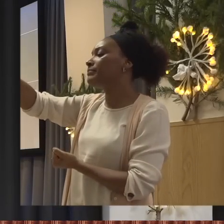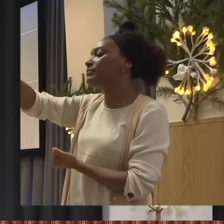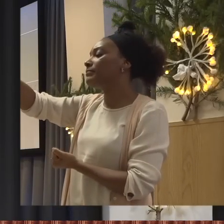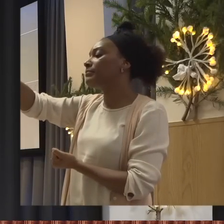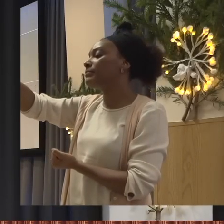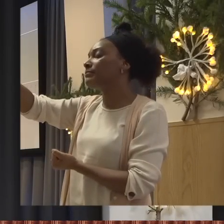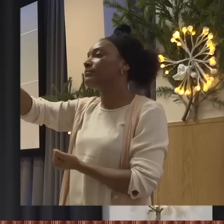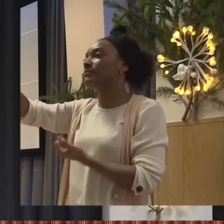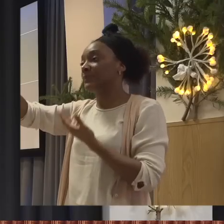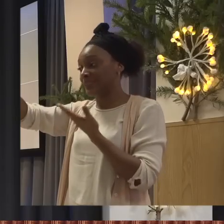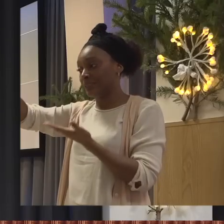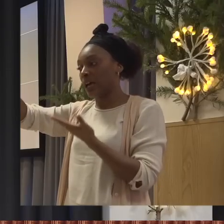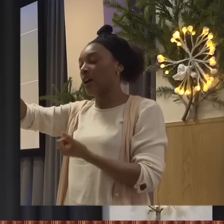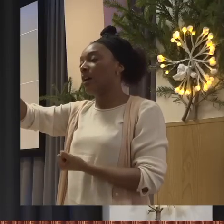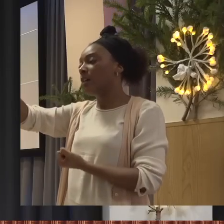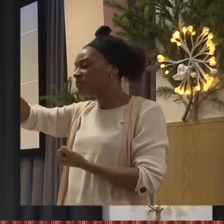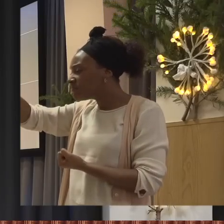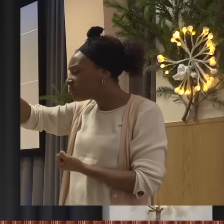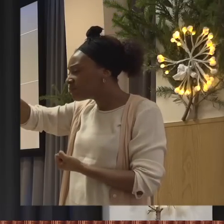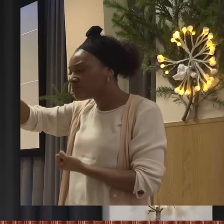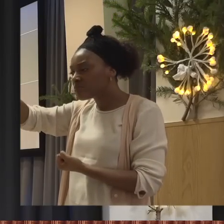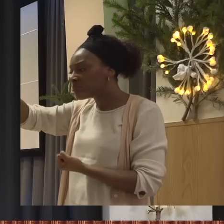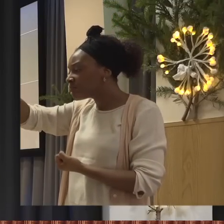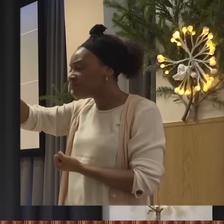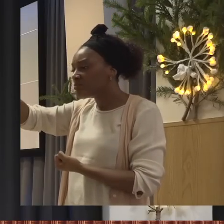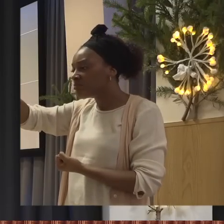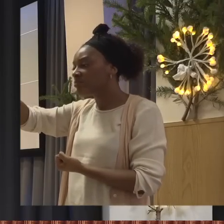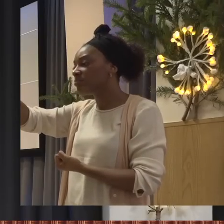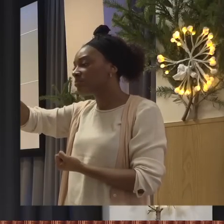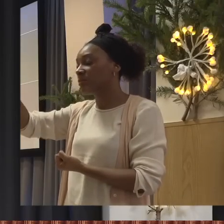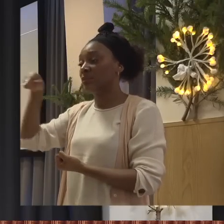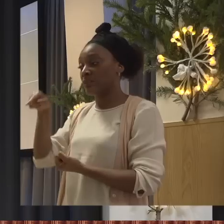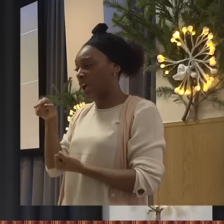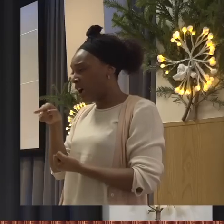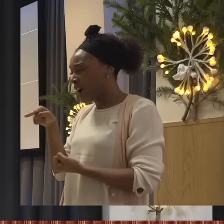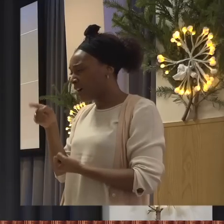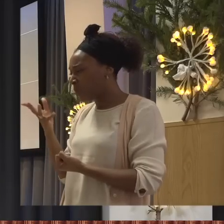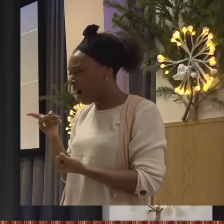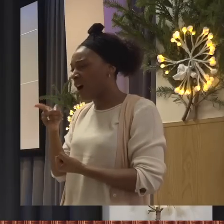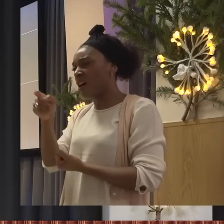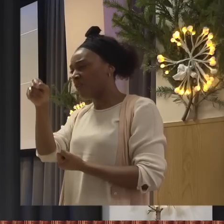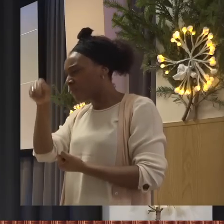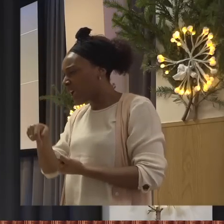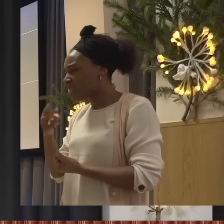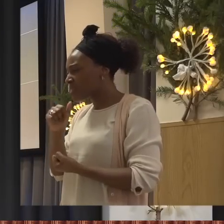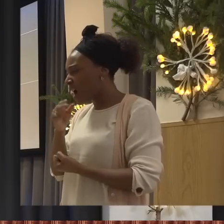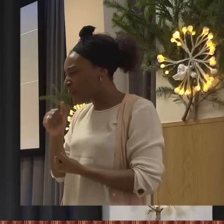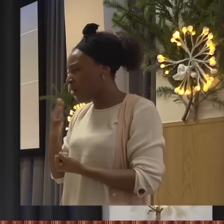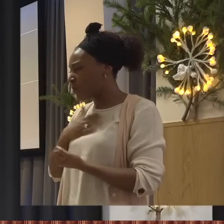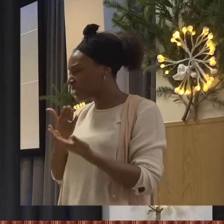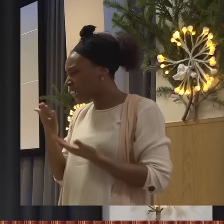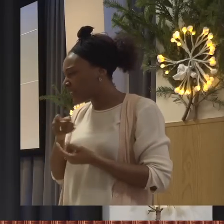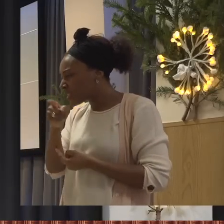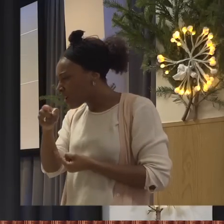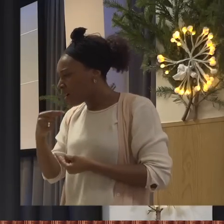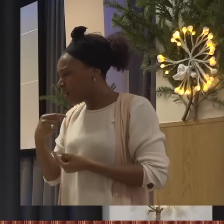cette lettre te sera parvenue, tu sauras que je t'envoie Naaman, mon serviteur, afin que tu le